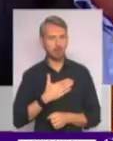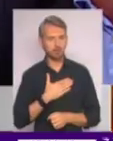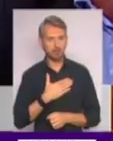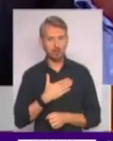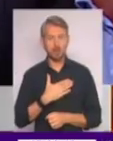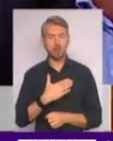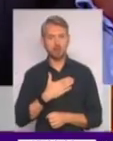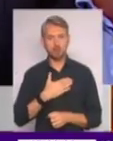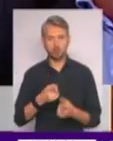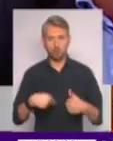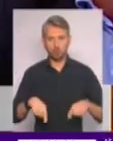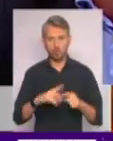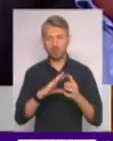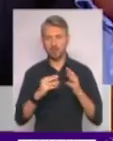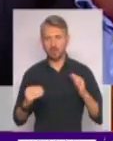нашего округа. Вот